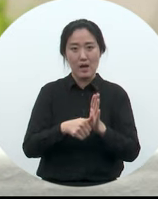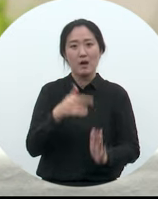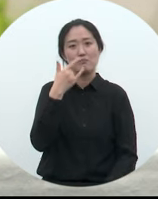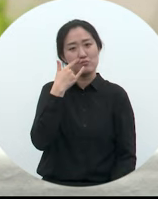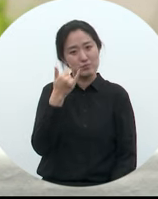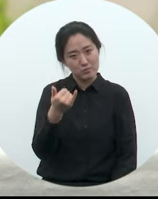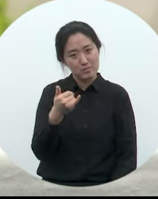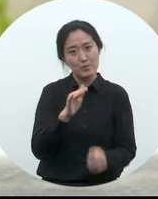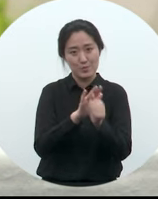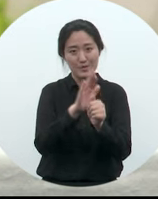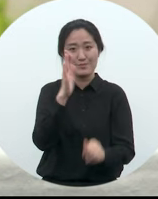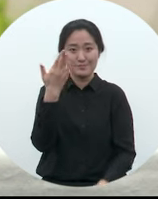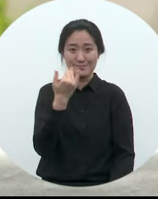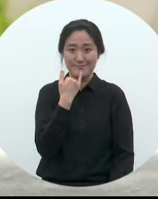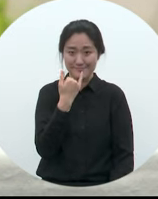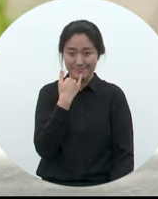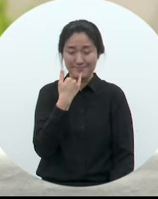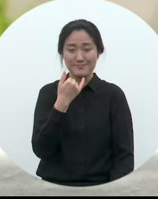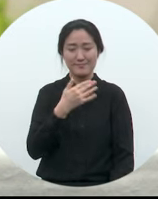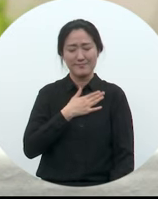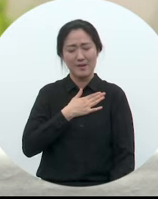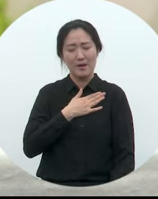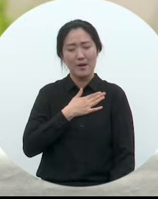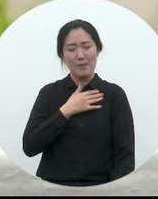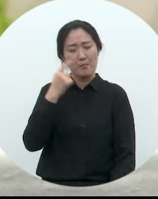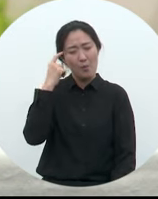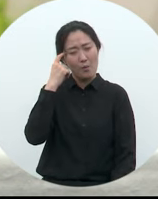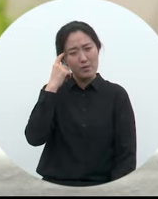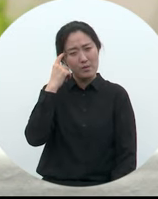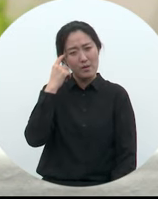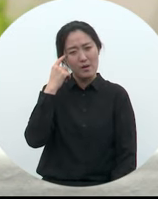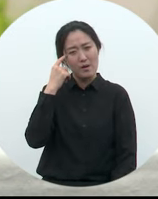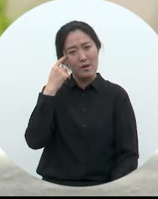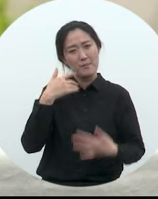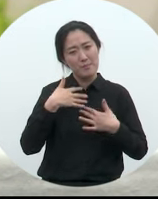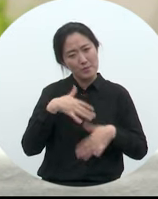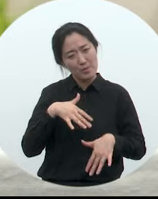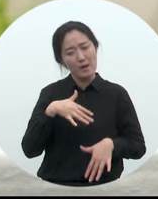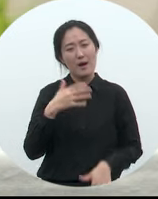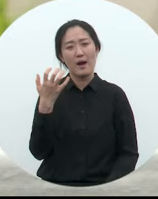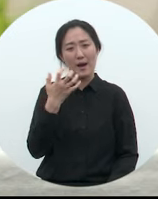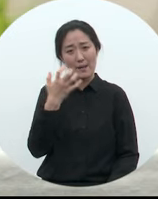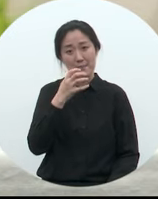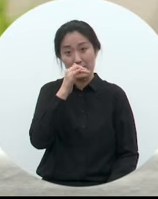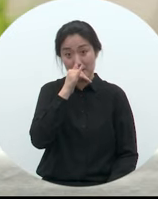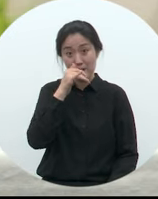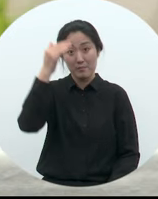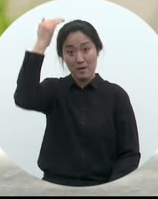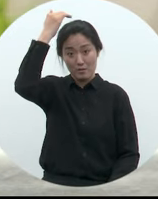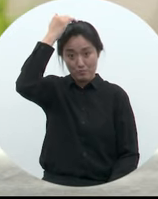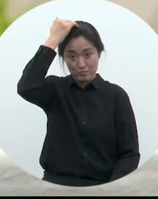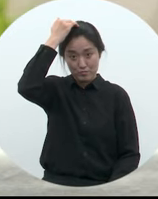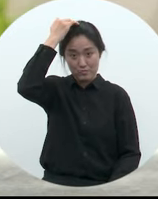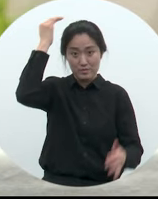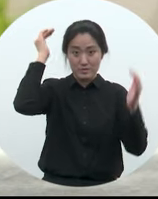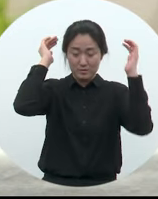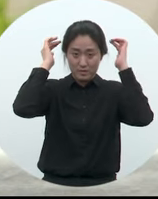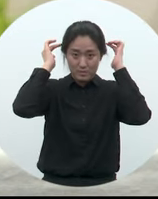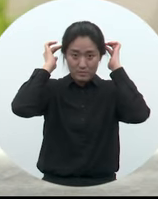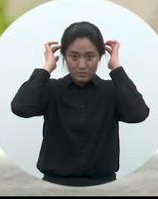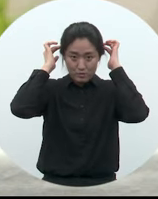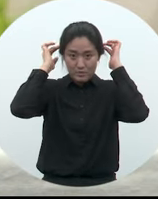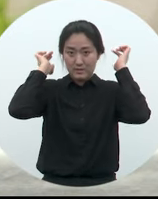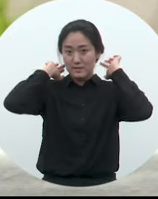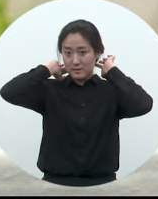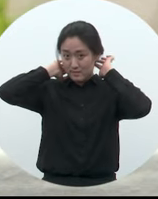같은 경우에는 부모님이 해줘도 되고요. 본인이 이렇게 머리가 막지 않을 때 백회태양, 그 다음에 견정,